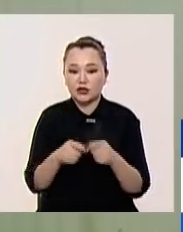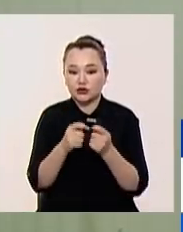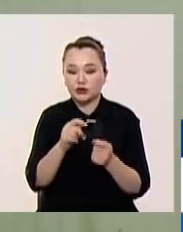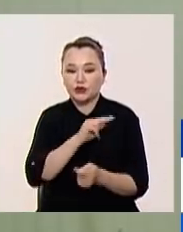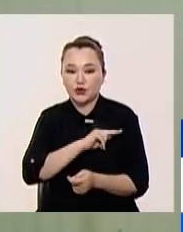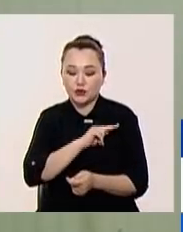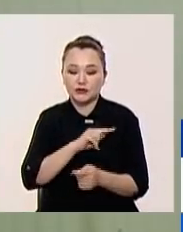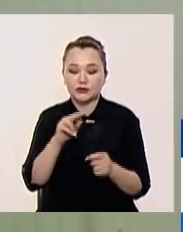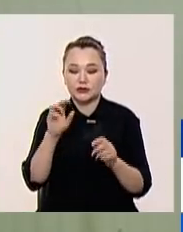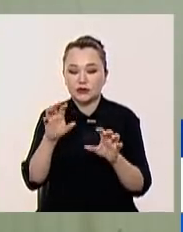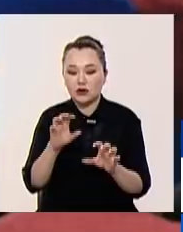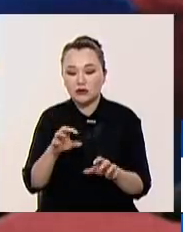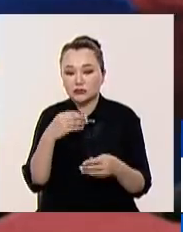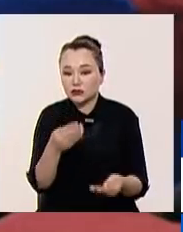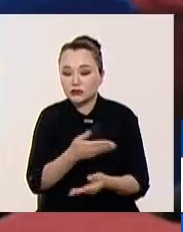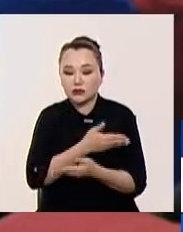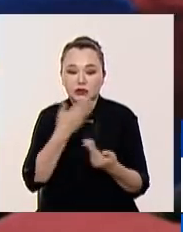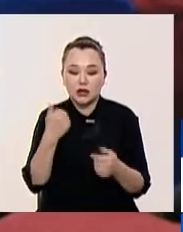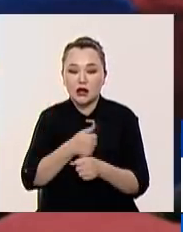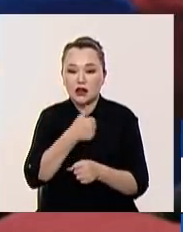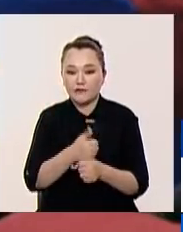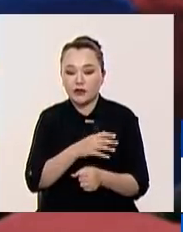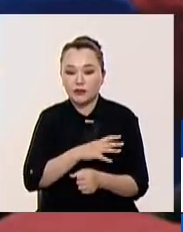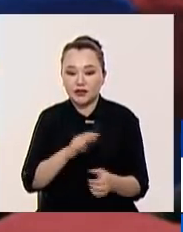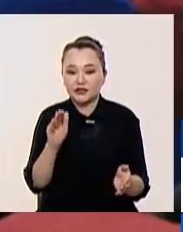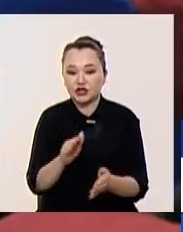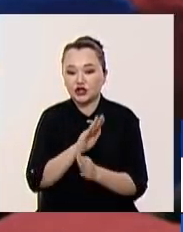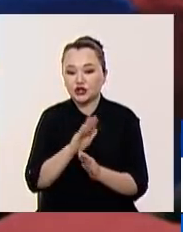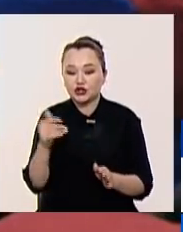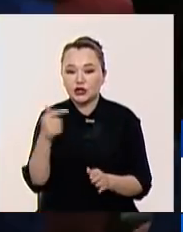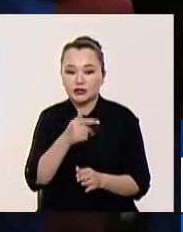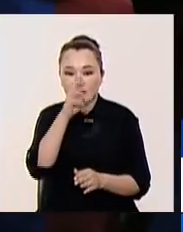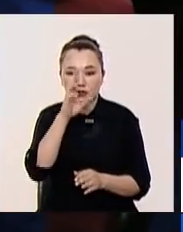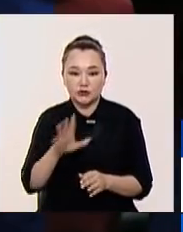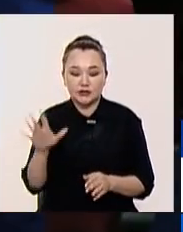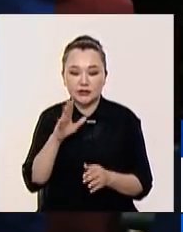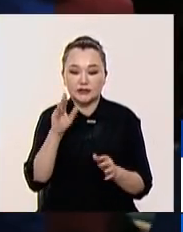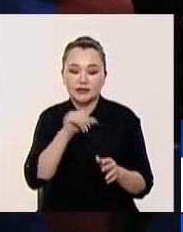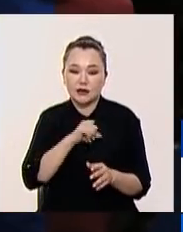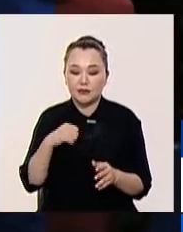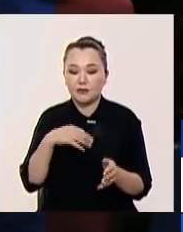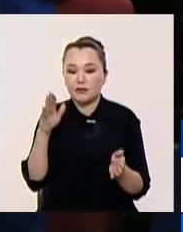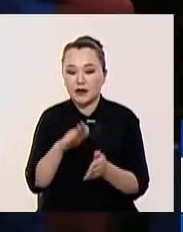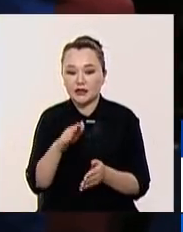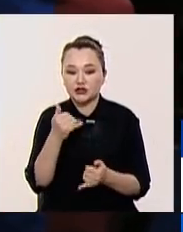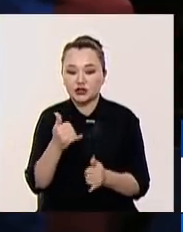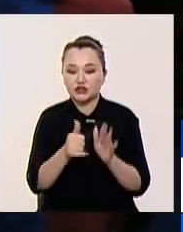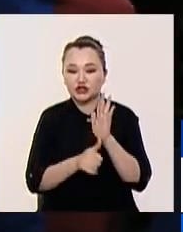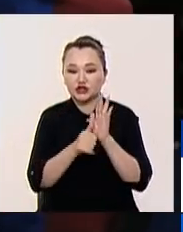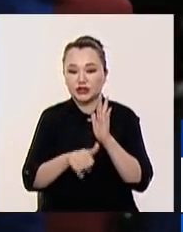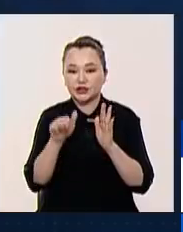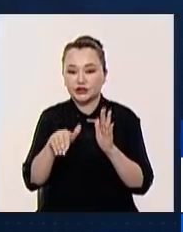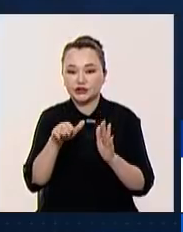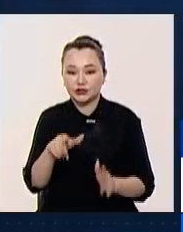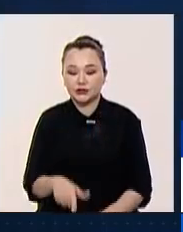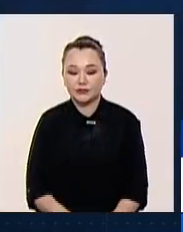трудового законодательства нет. Главное, чтобы зарплата была не ниже гарантированной государством. Минимальная в стране сейчас 60 тысяч